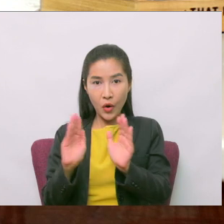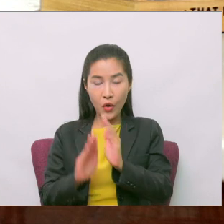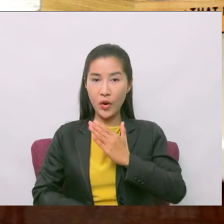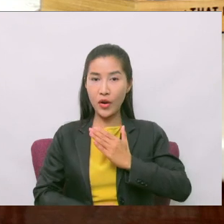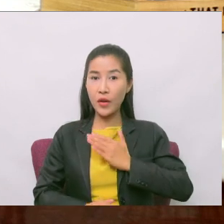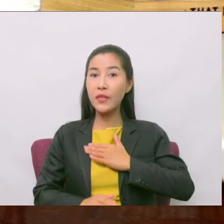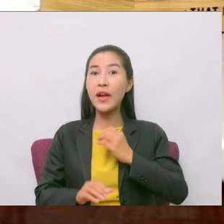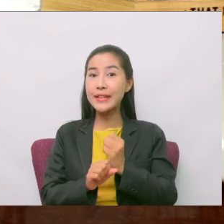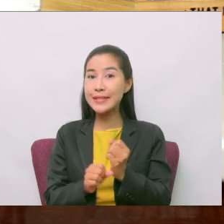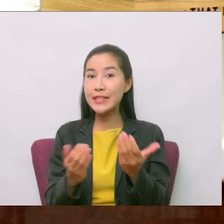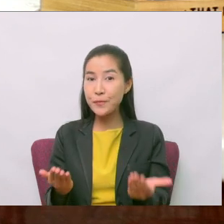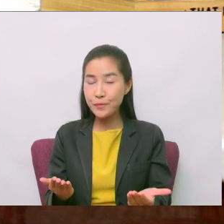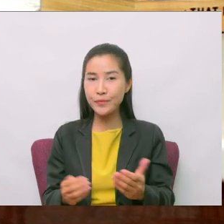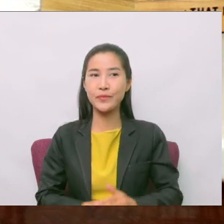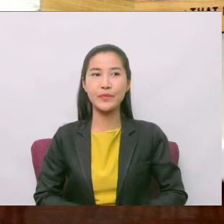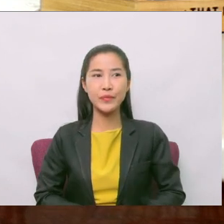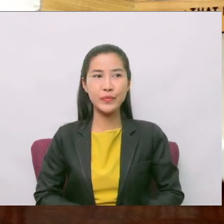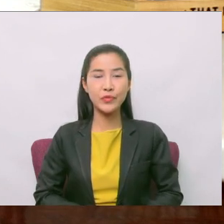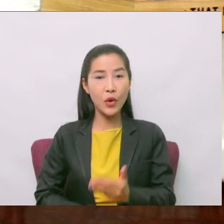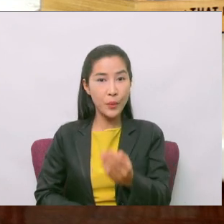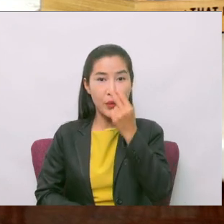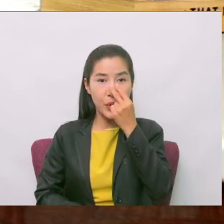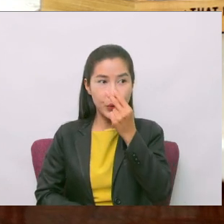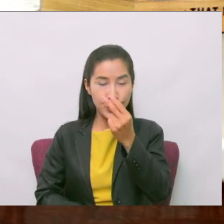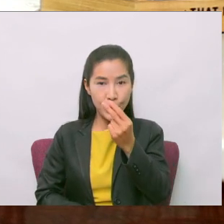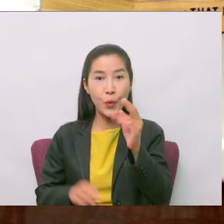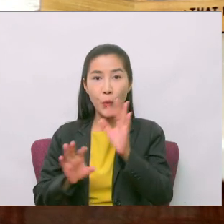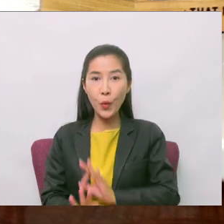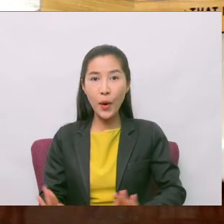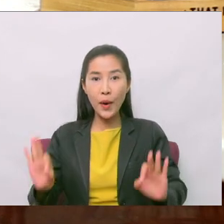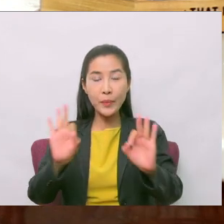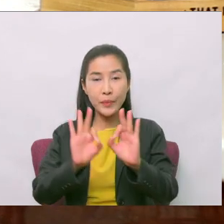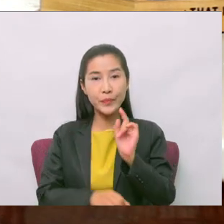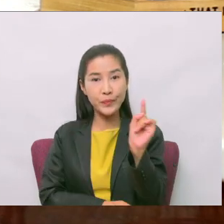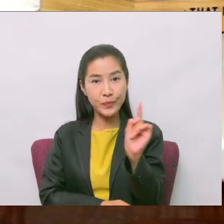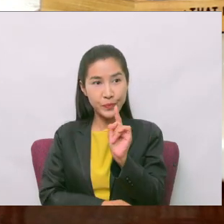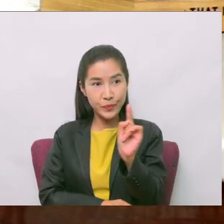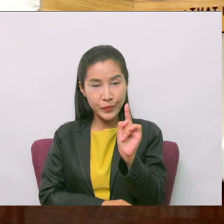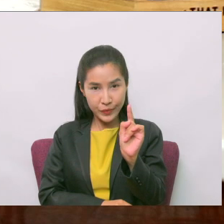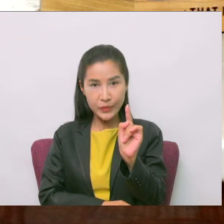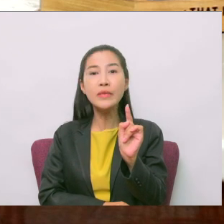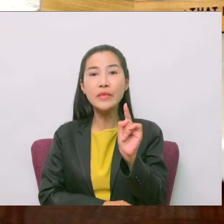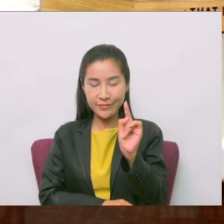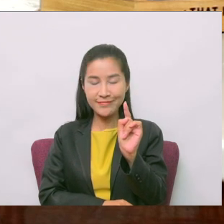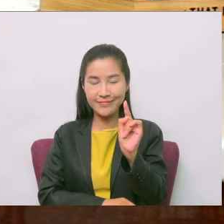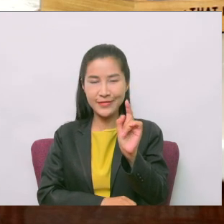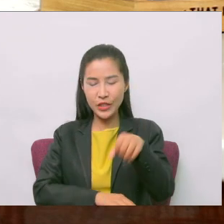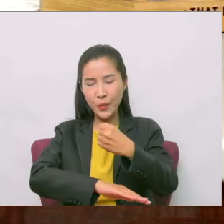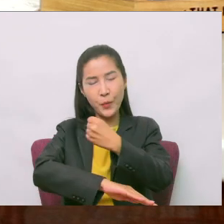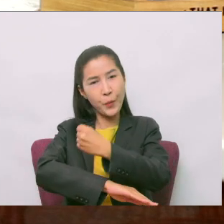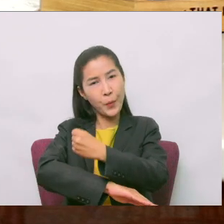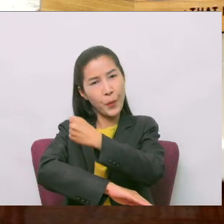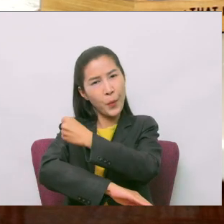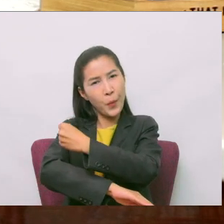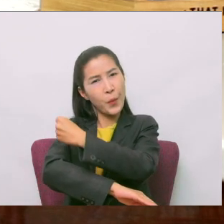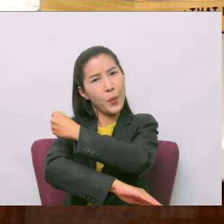คะก็ก่อนอื่นนะคะเราคงไปดูก่อนนะคะว่าความสำคัญของการใช้สมุนไพรลูกประคบนะคะสมุนไพรในลูกประค